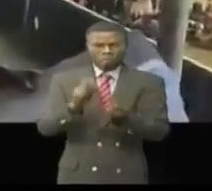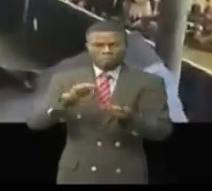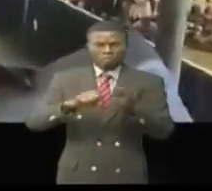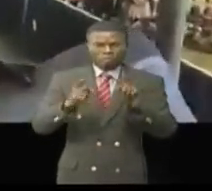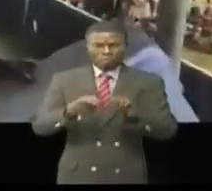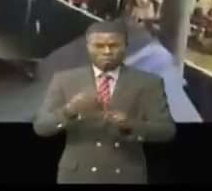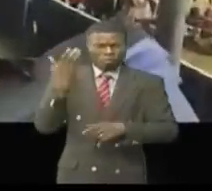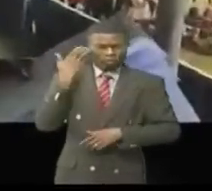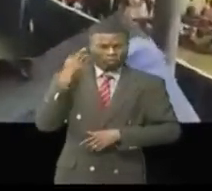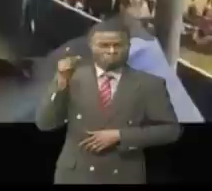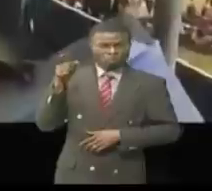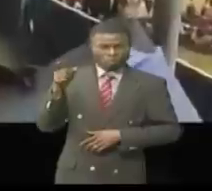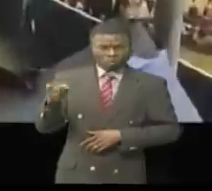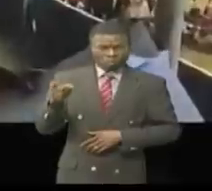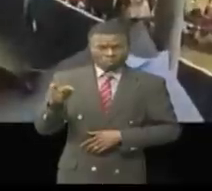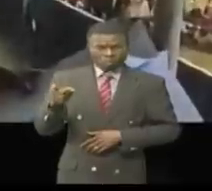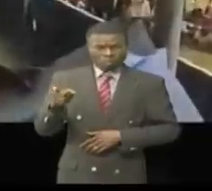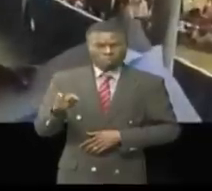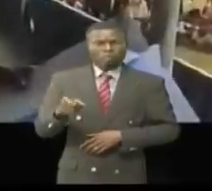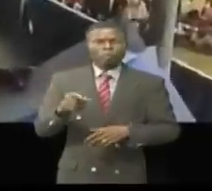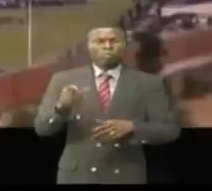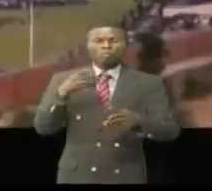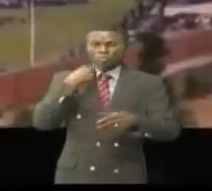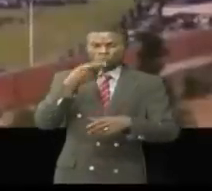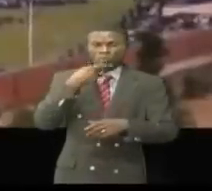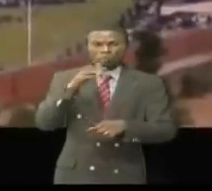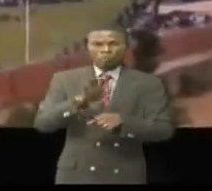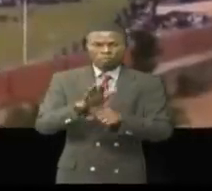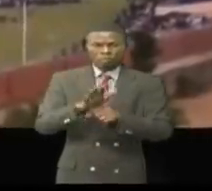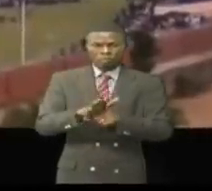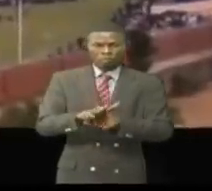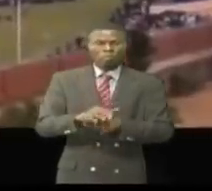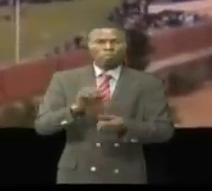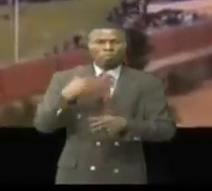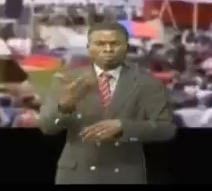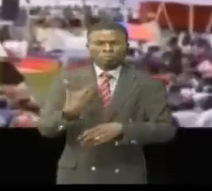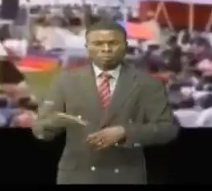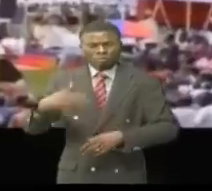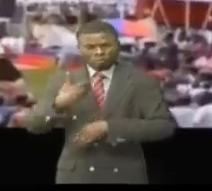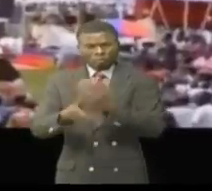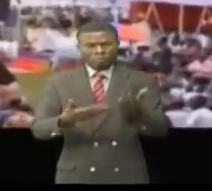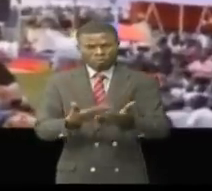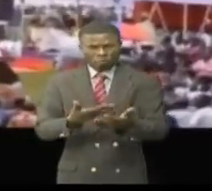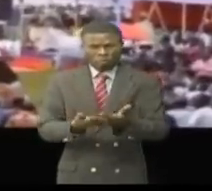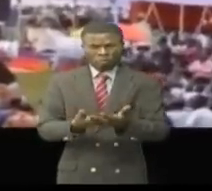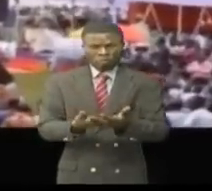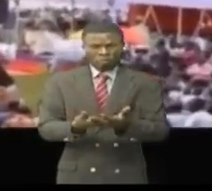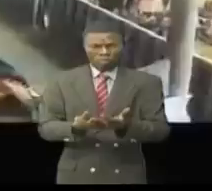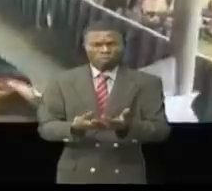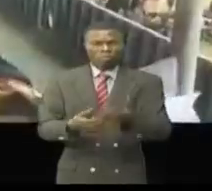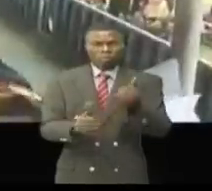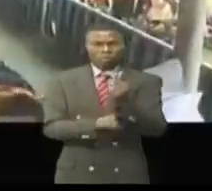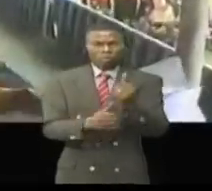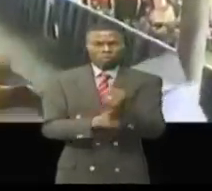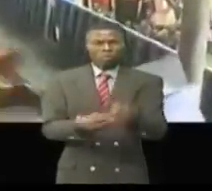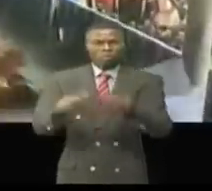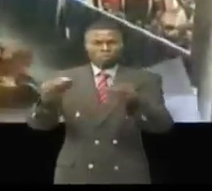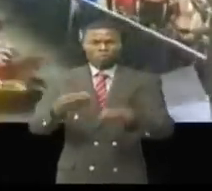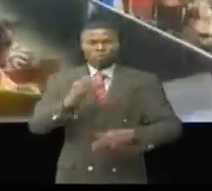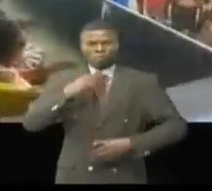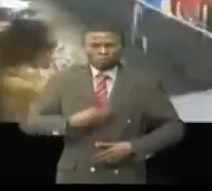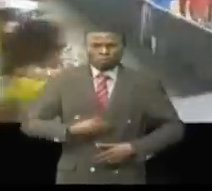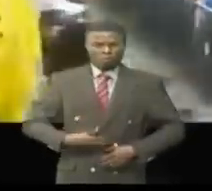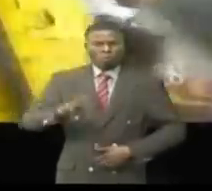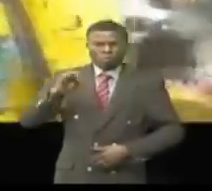Martin Ikokt Ikokt a fait un focus sur les quelques réalisations de celui qu'ils ont surnommé l'avocat de